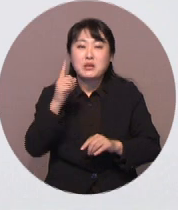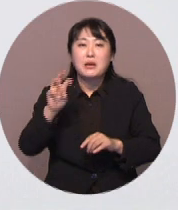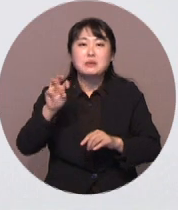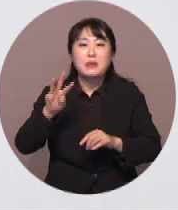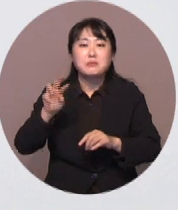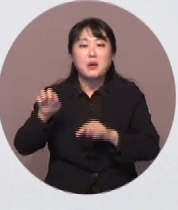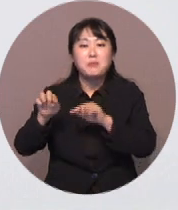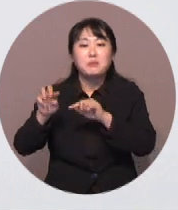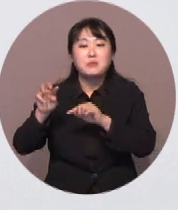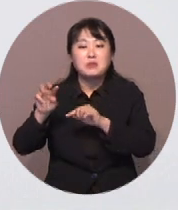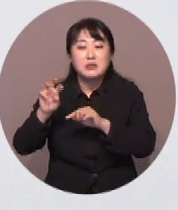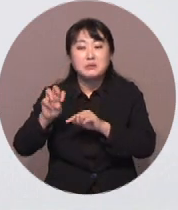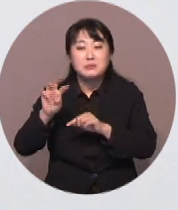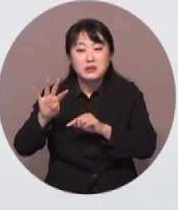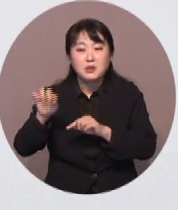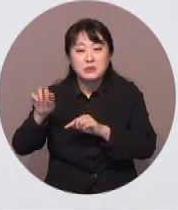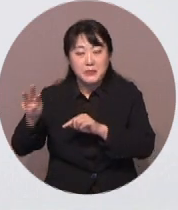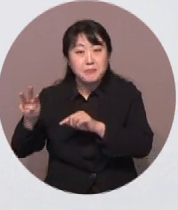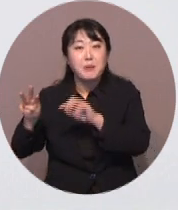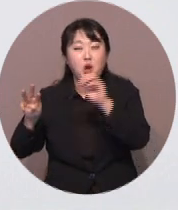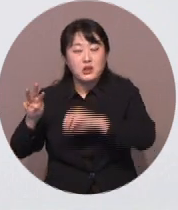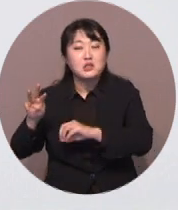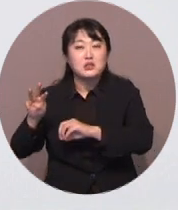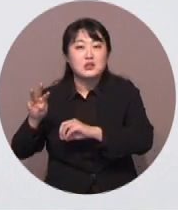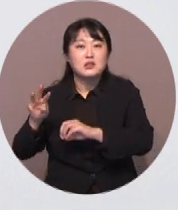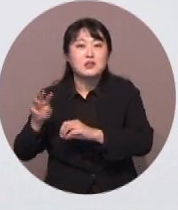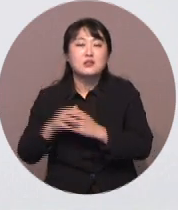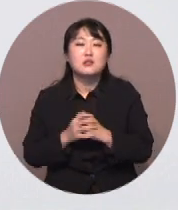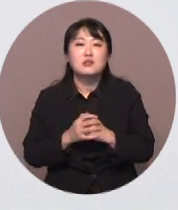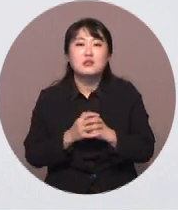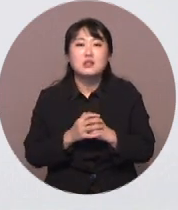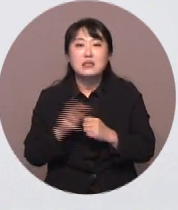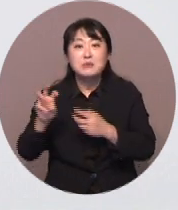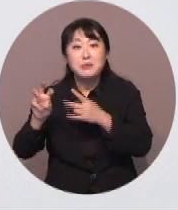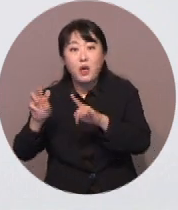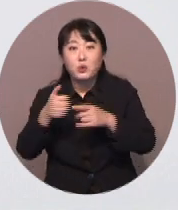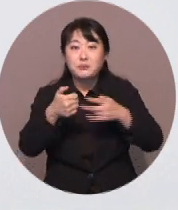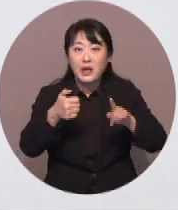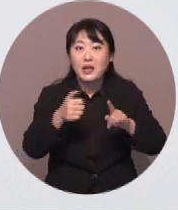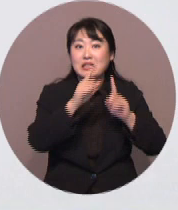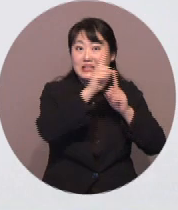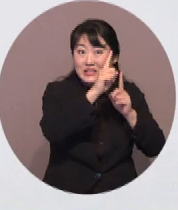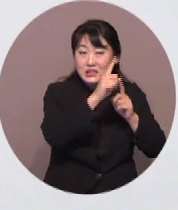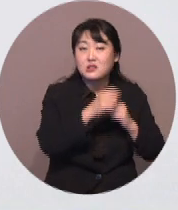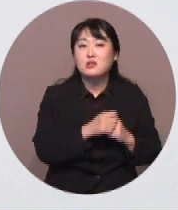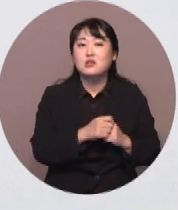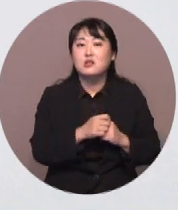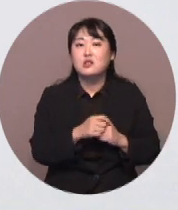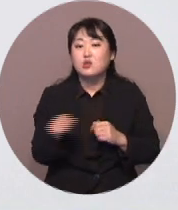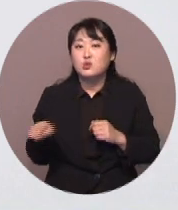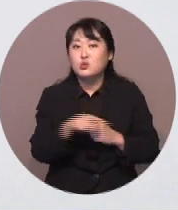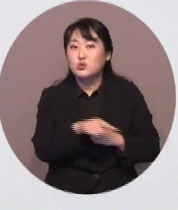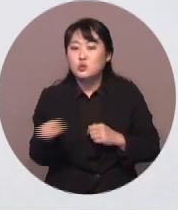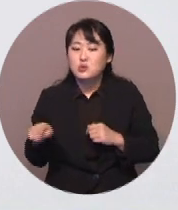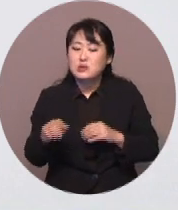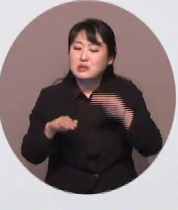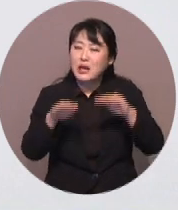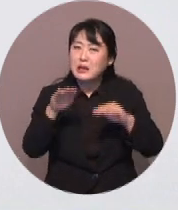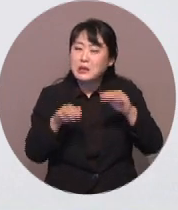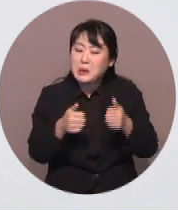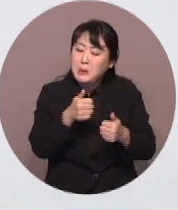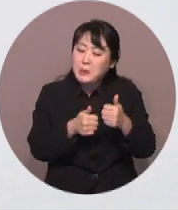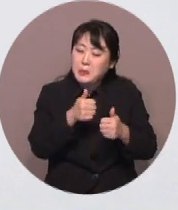33.3% 를 기록했습니다 30대와 50대는 이재명 윤석렬 두 후보가 오차범위 내